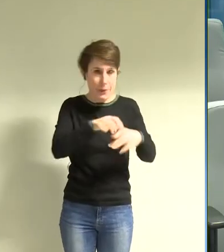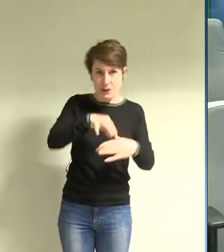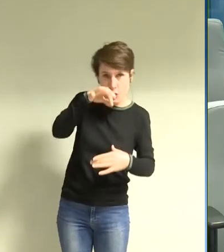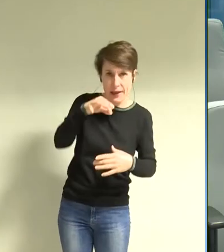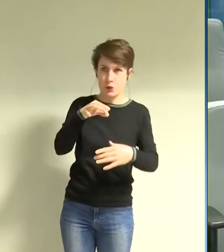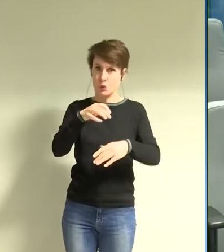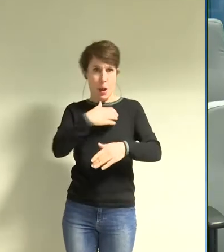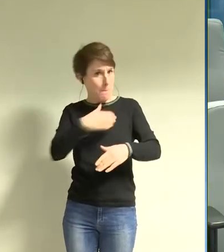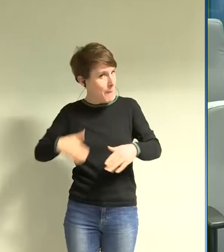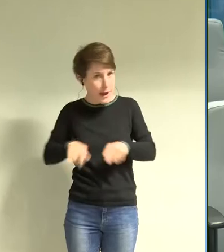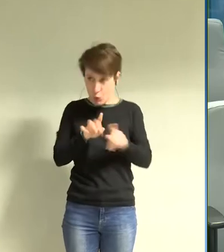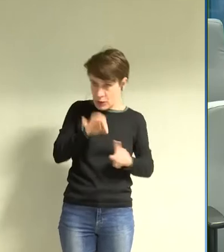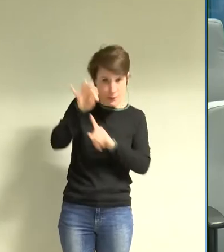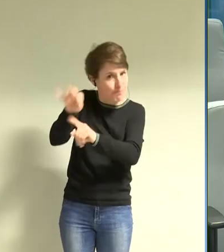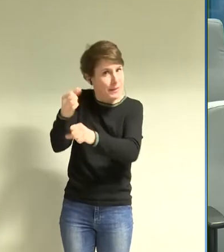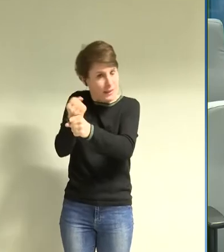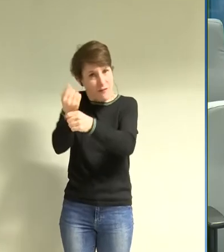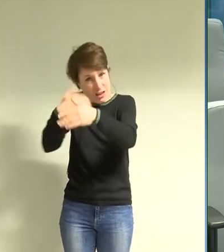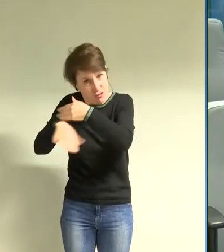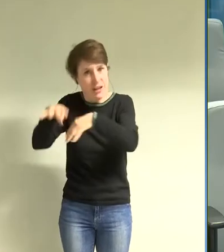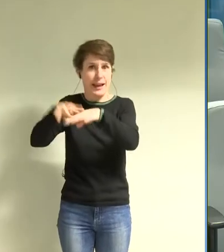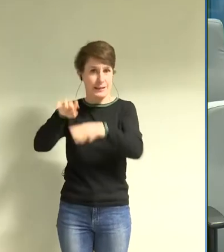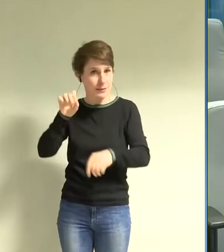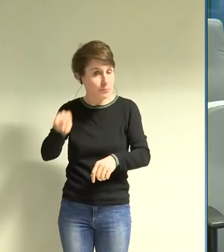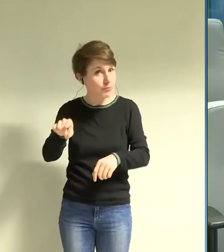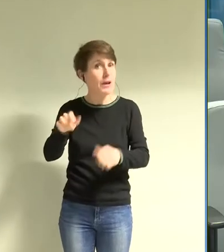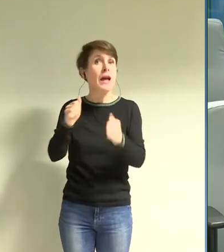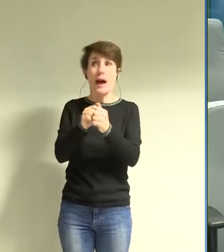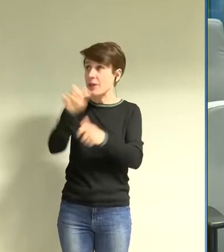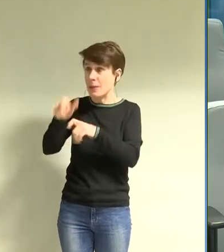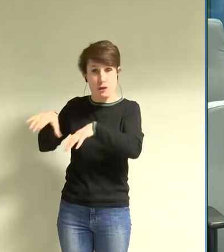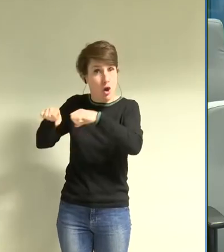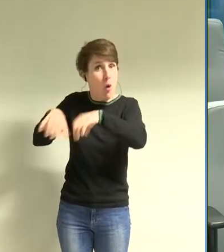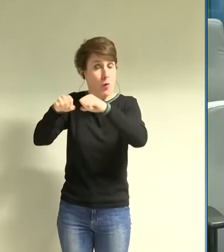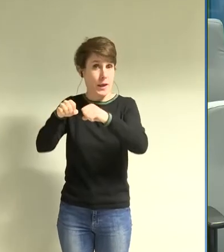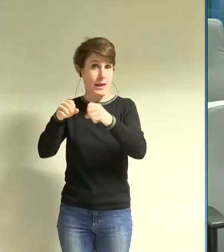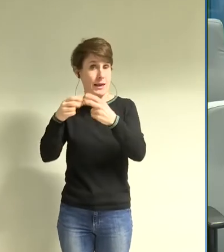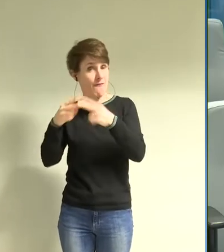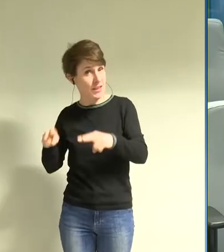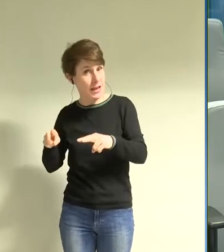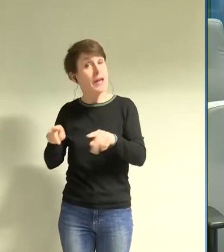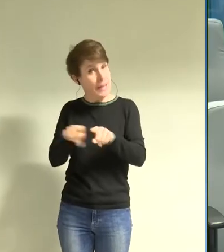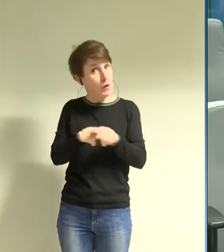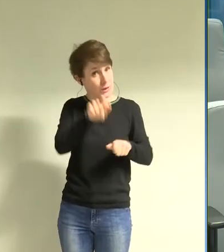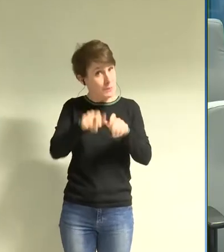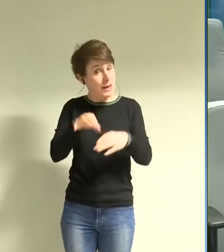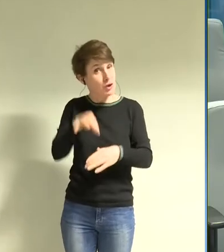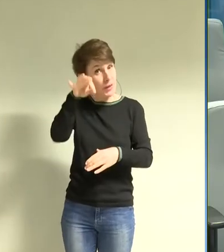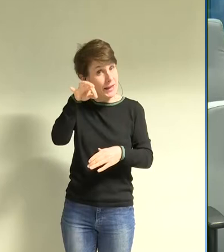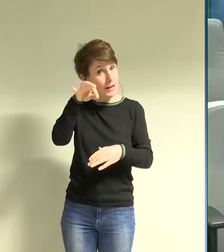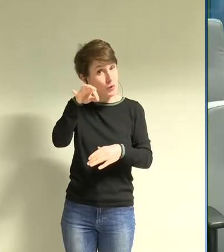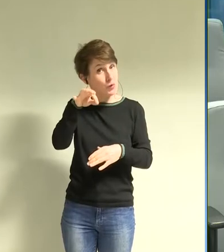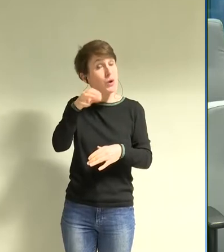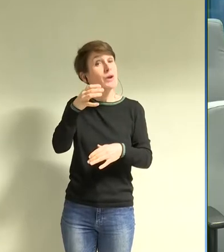cabinet ou d'autres avec des employés communaux et des élus qui refuseraient quand ils travailleraient dans ces